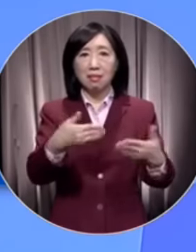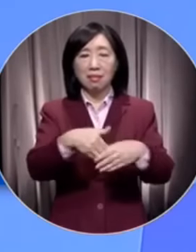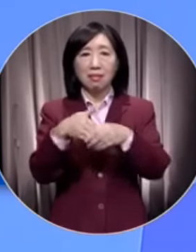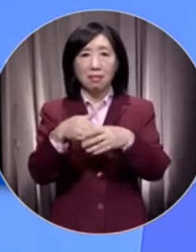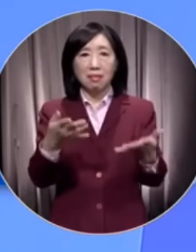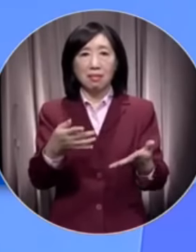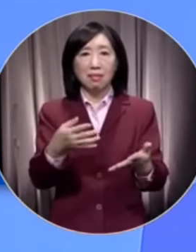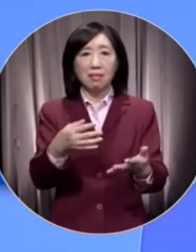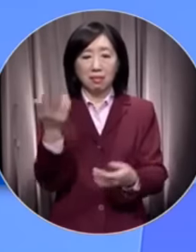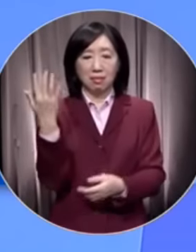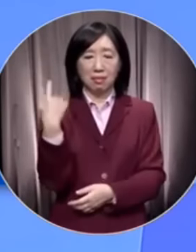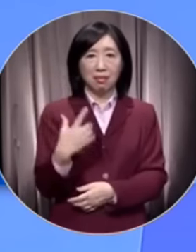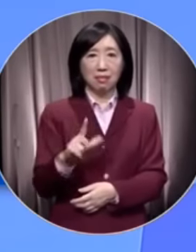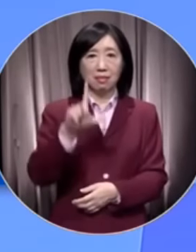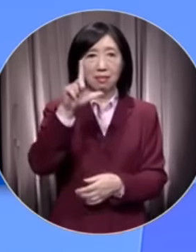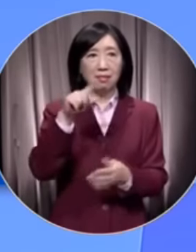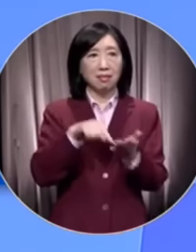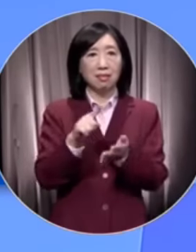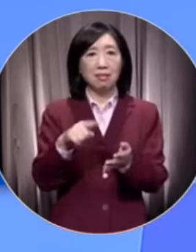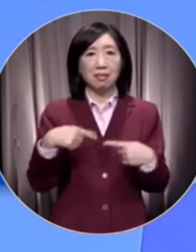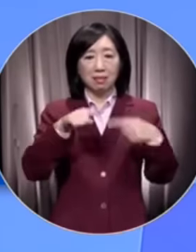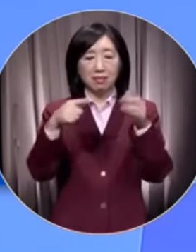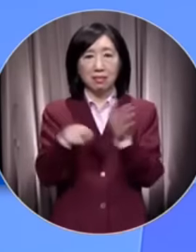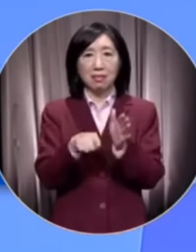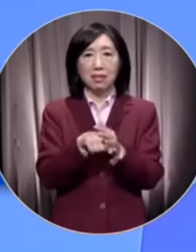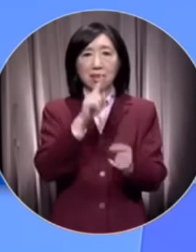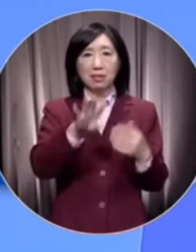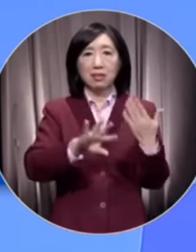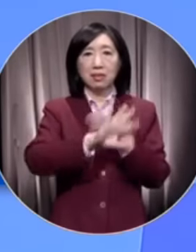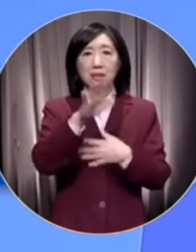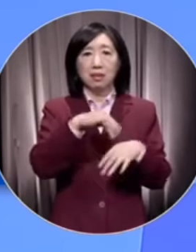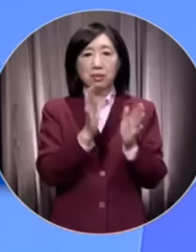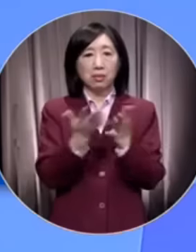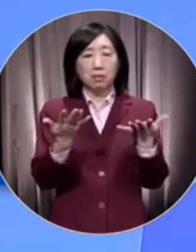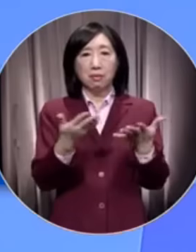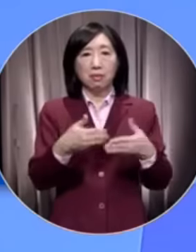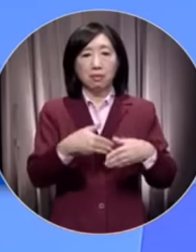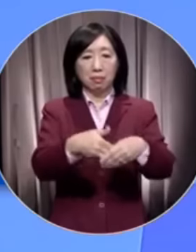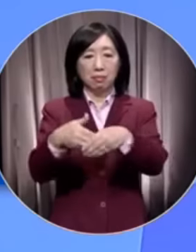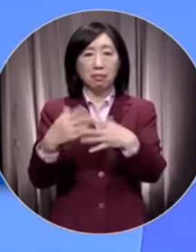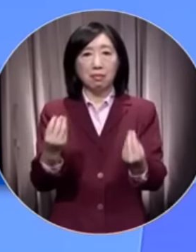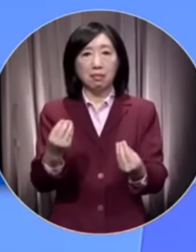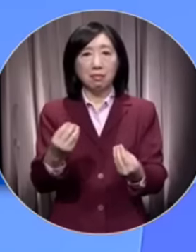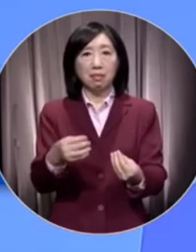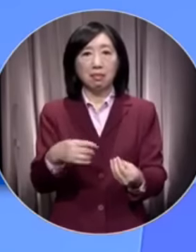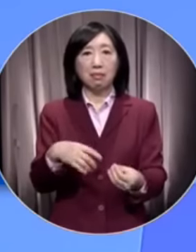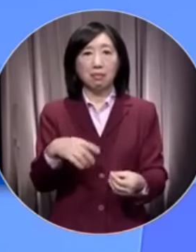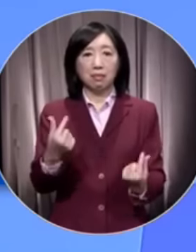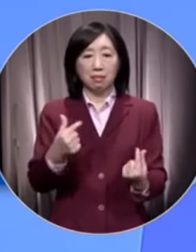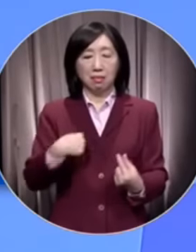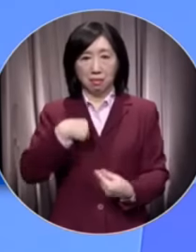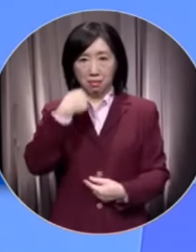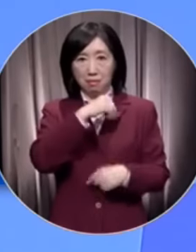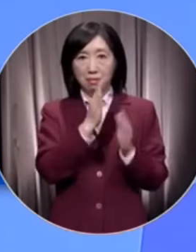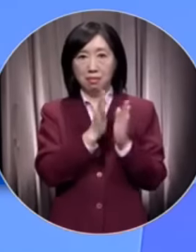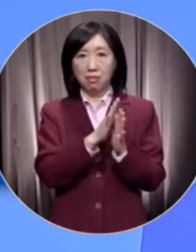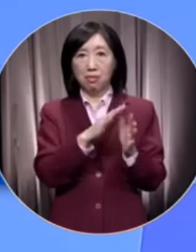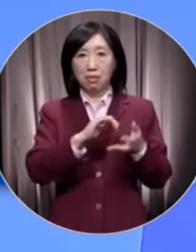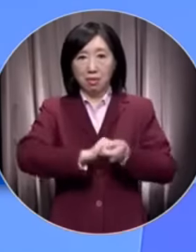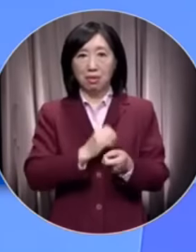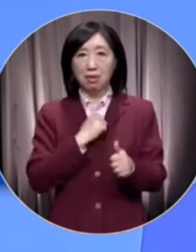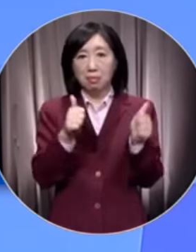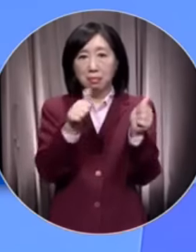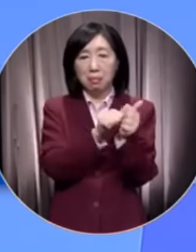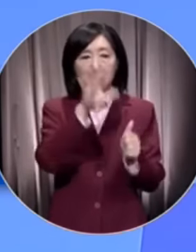当中，蔡主席说外交休兵休克，让台湾看中国人的脸色，认